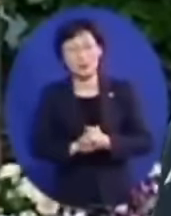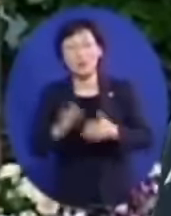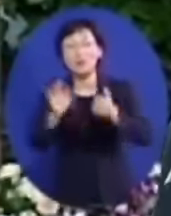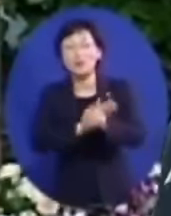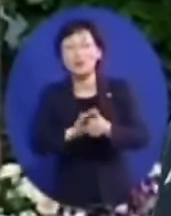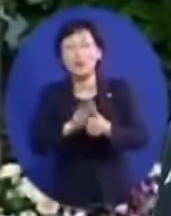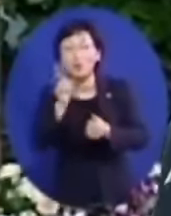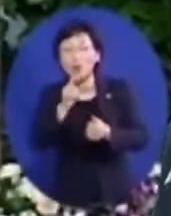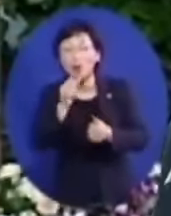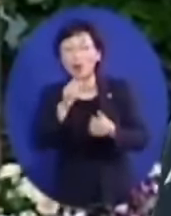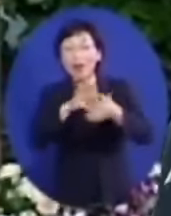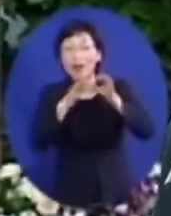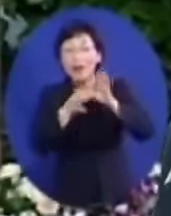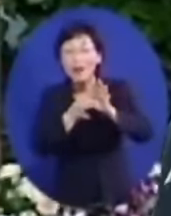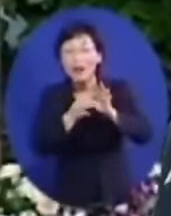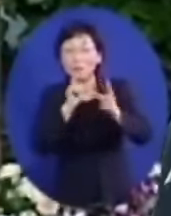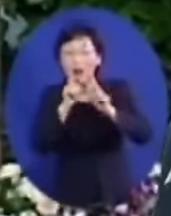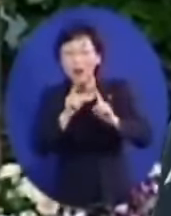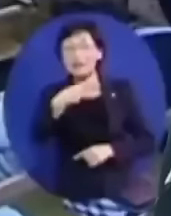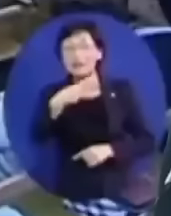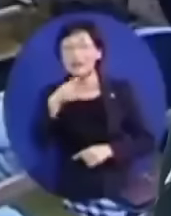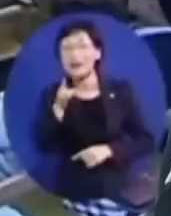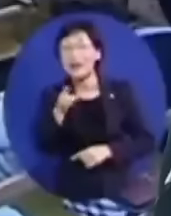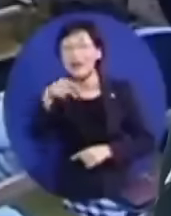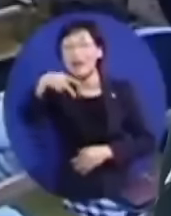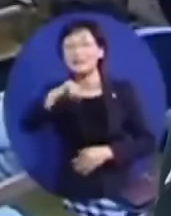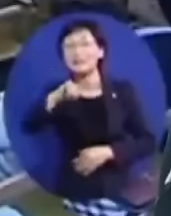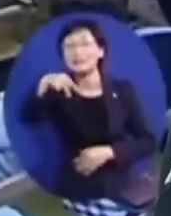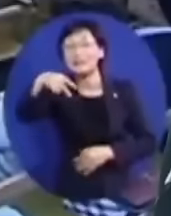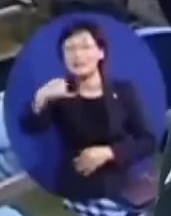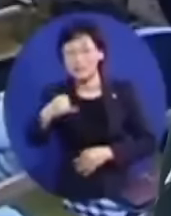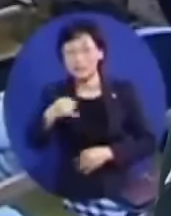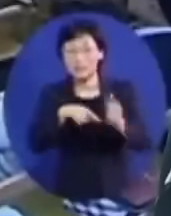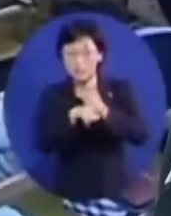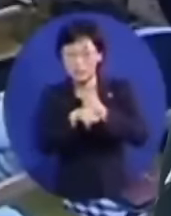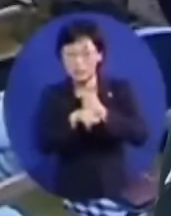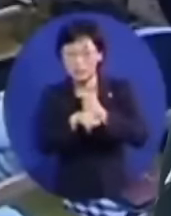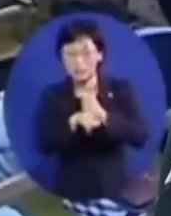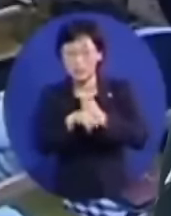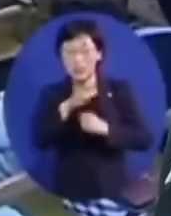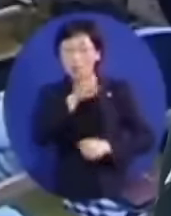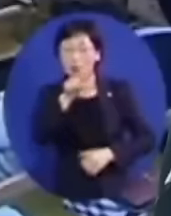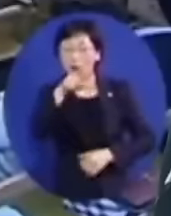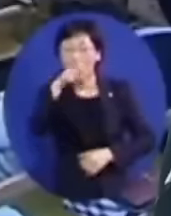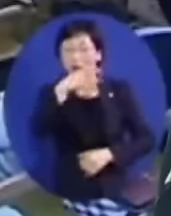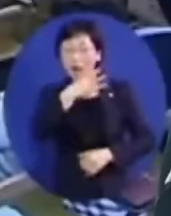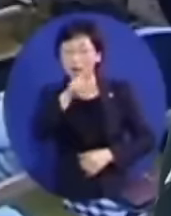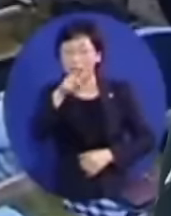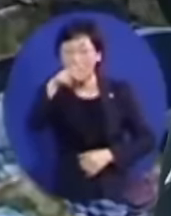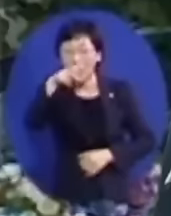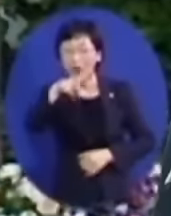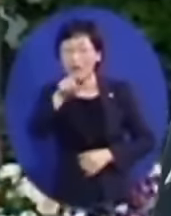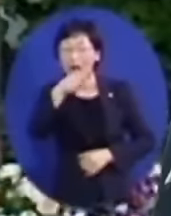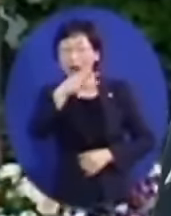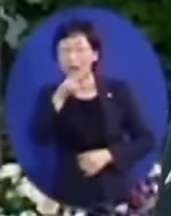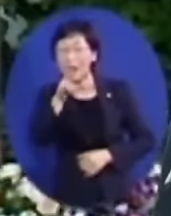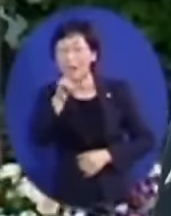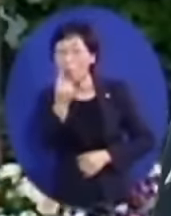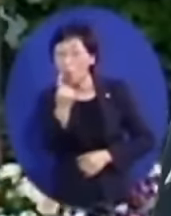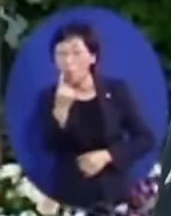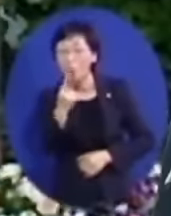위로라는 말은 헬라어로 파라클레시스인데 칼레오라는 동사에서 나왔습니다. 파라칼레오란 격려한다,